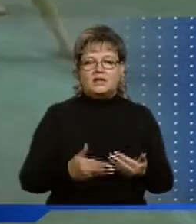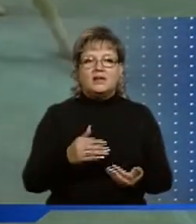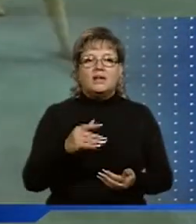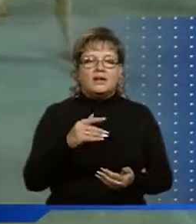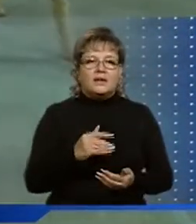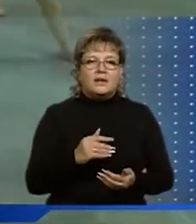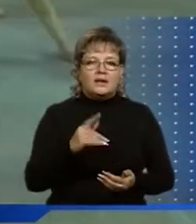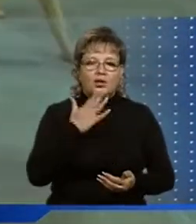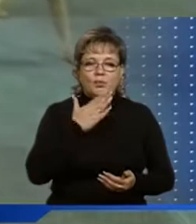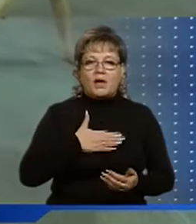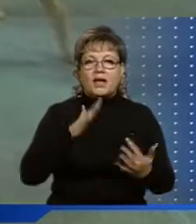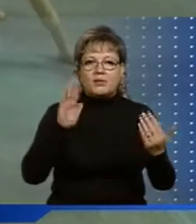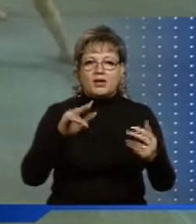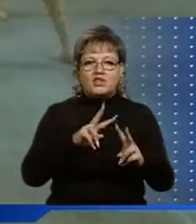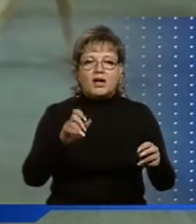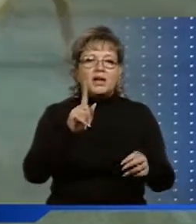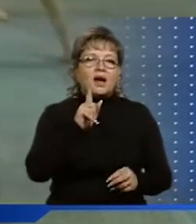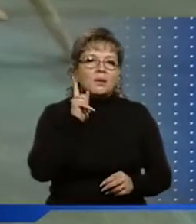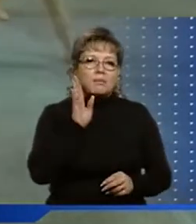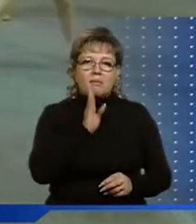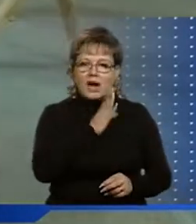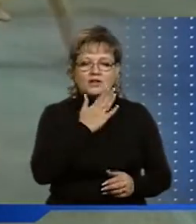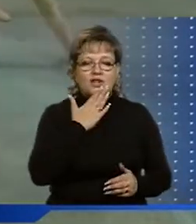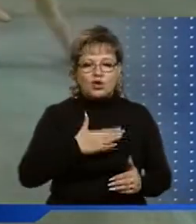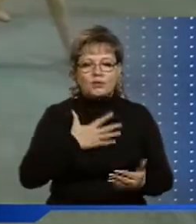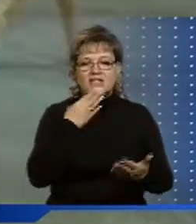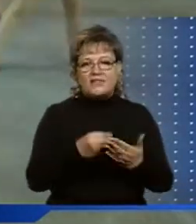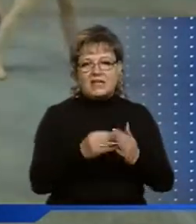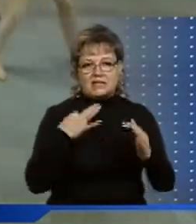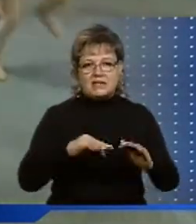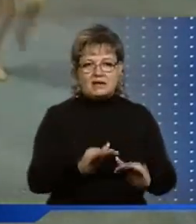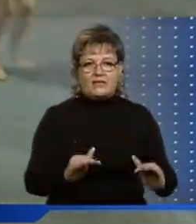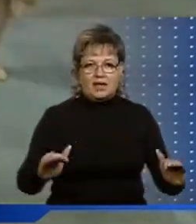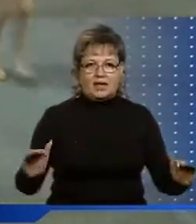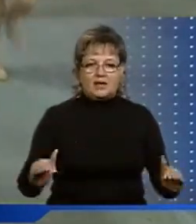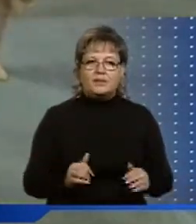и прощая, как матери любят своих сыновей.